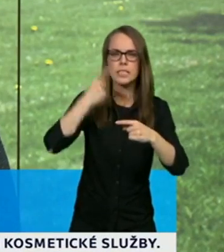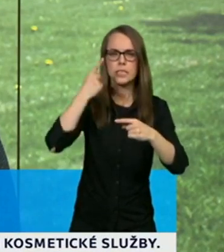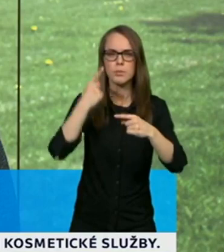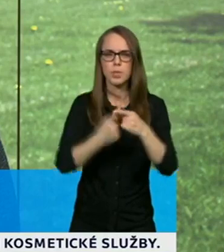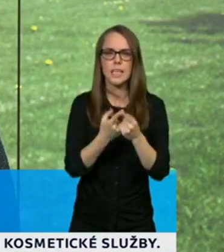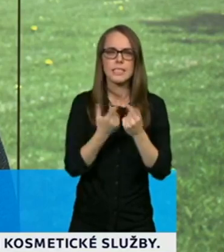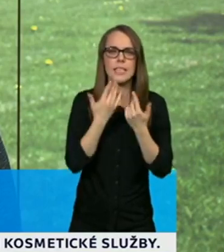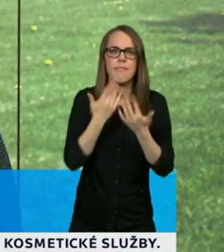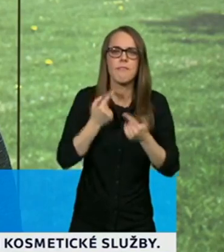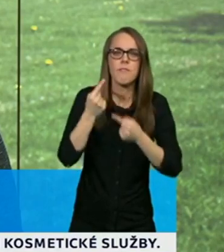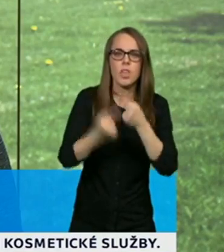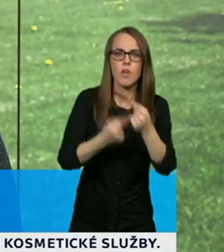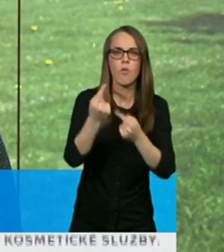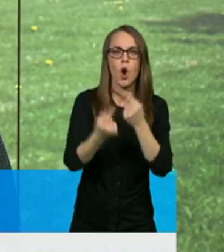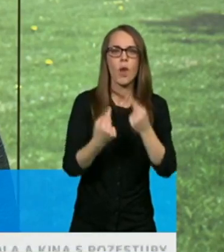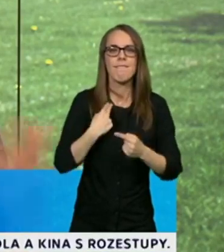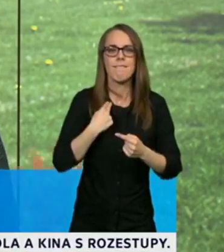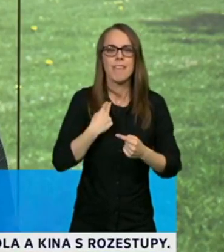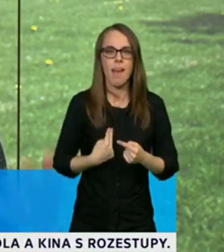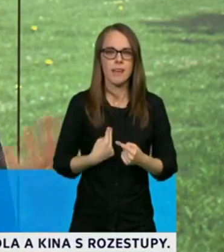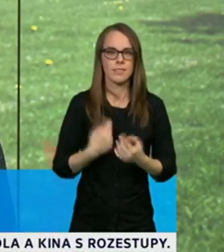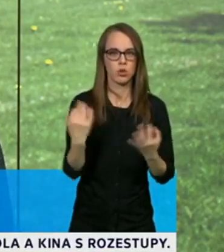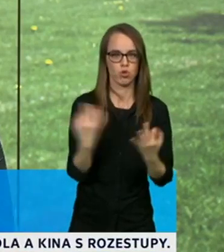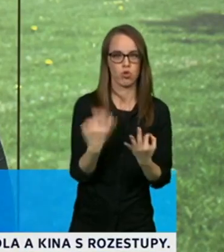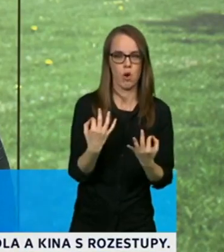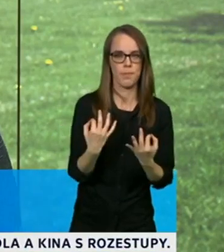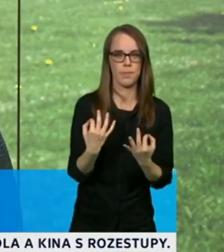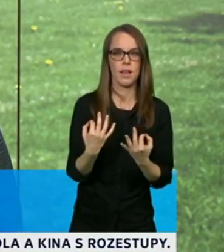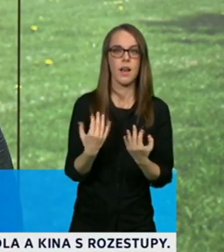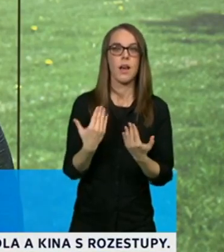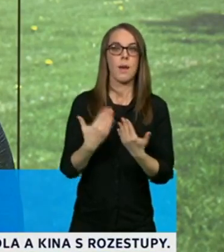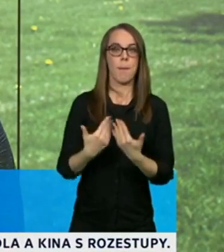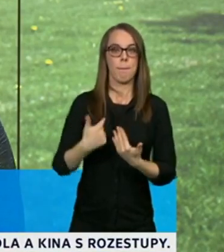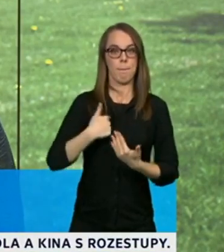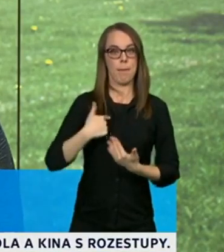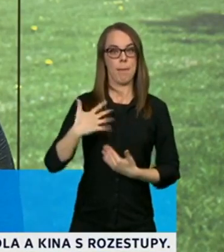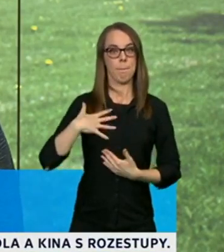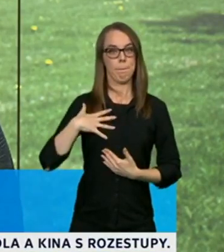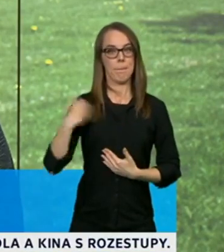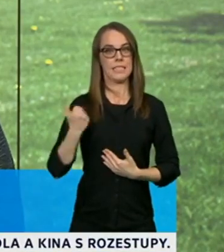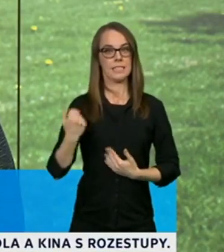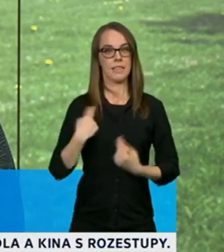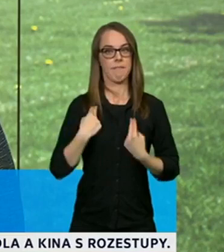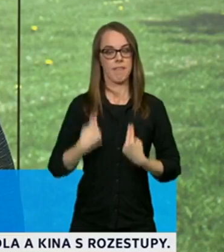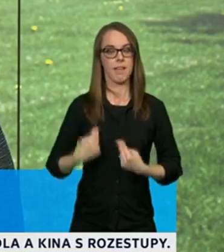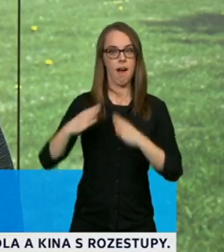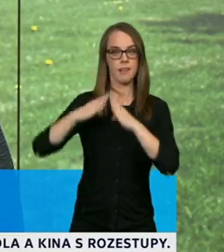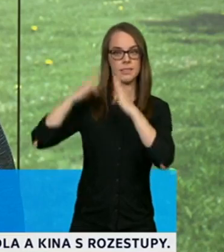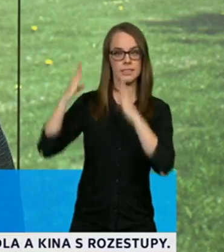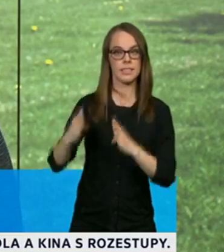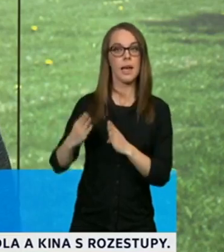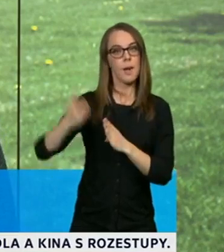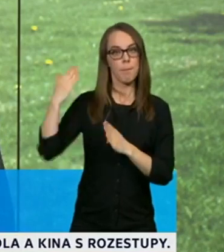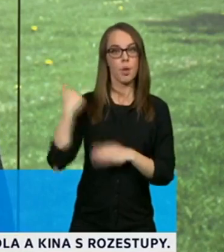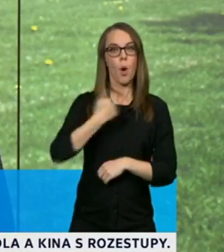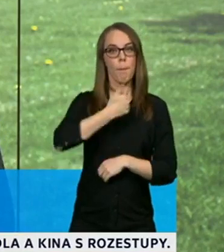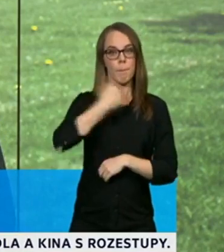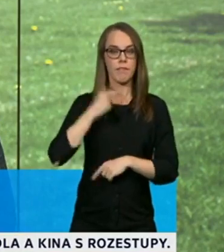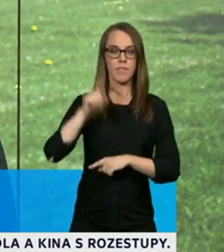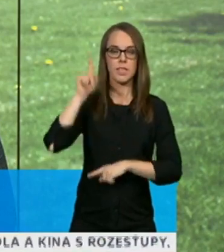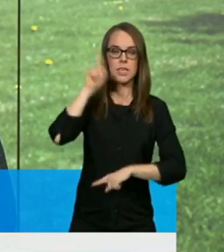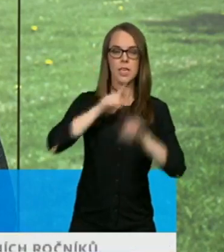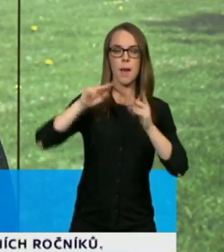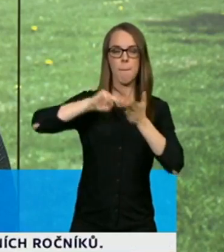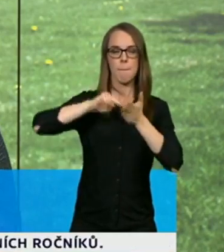makroekonomické predikce. Ministerstvo financí bylo první, které vytvořilo tu poslední makroekonomickou predikci. K další se